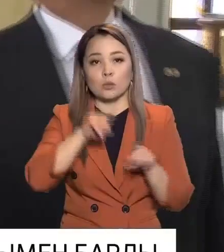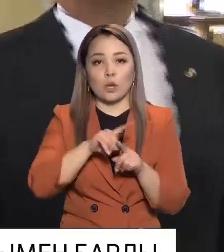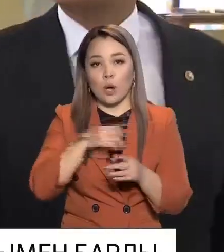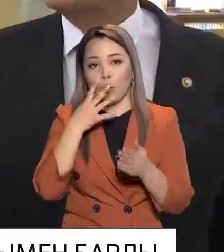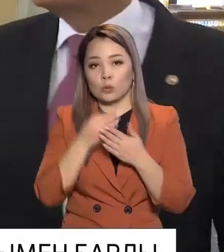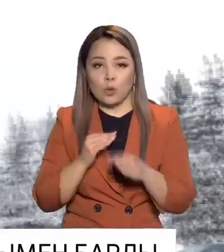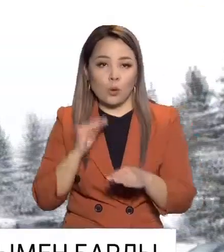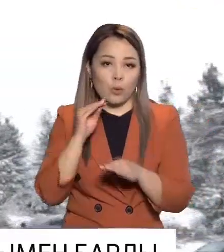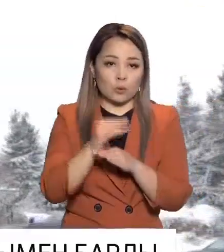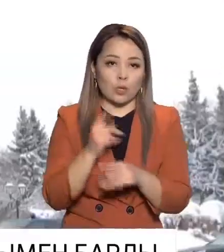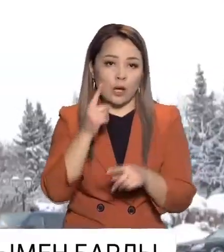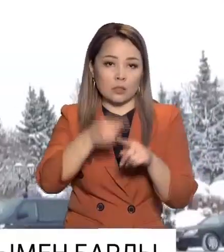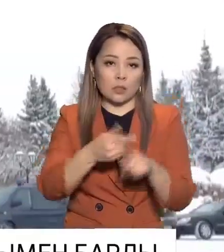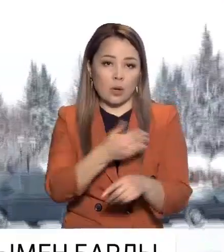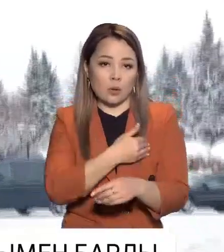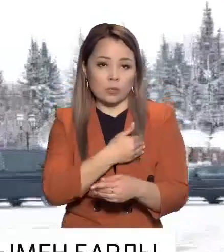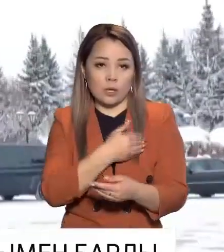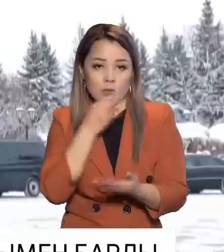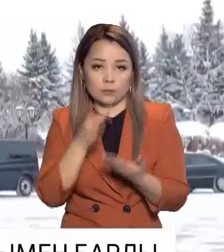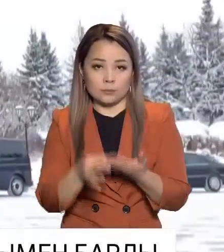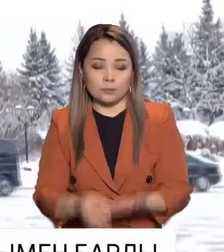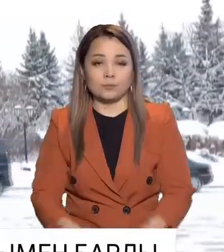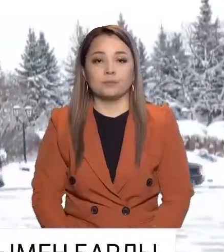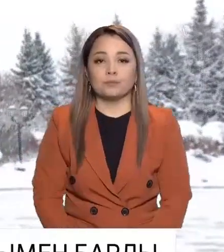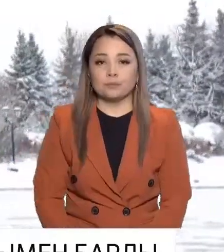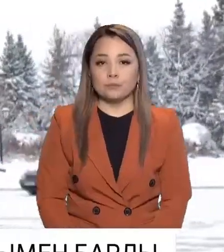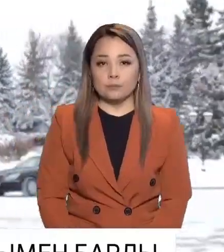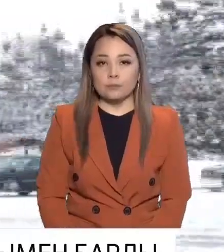өз үлесін қосады.